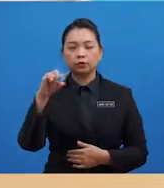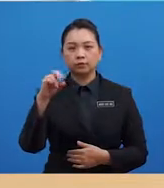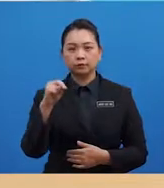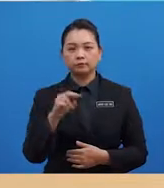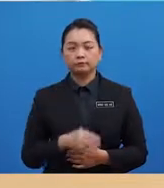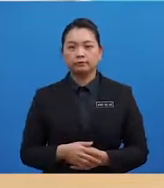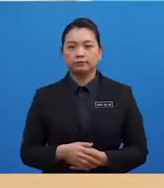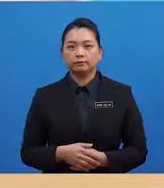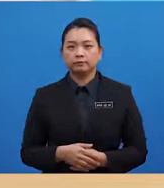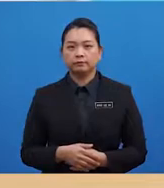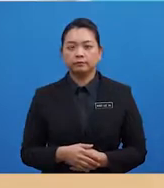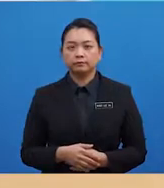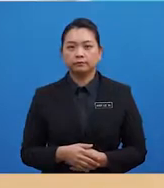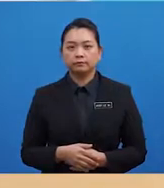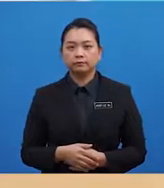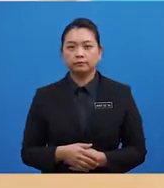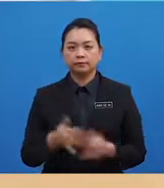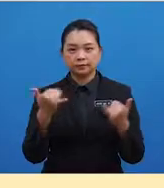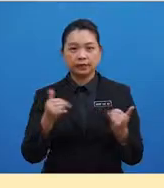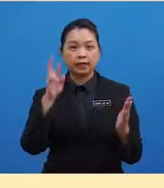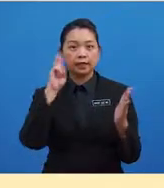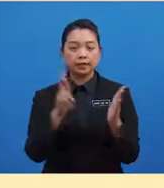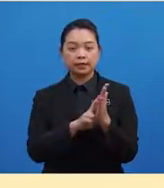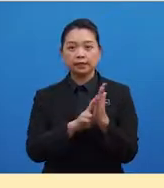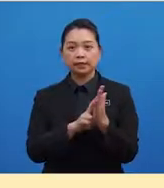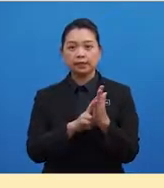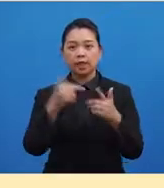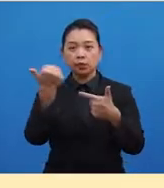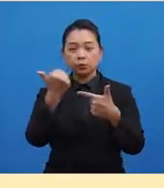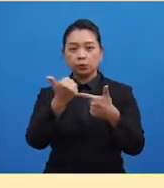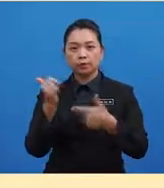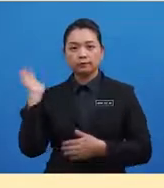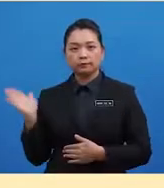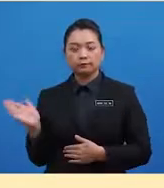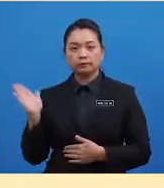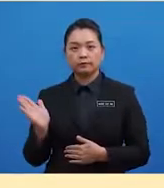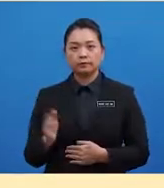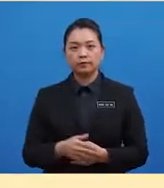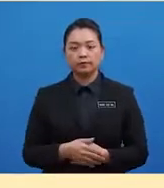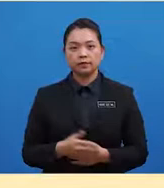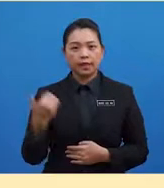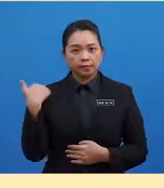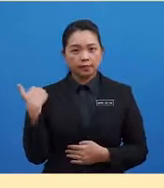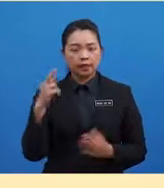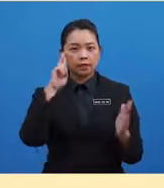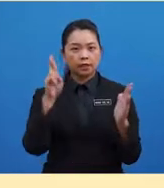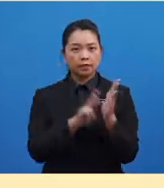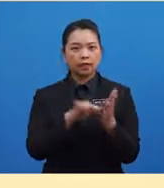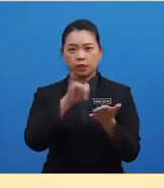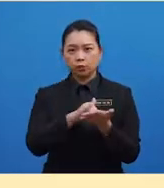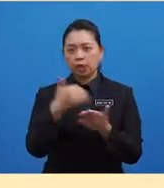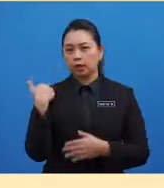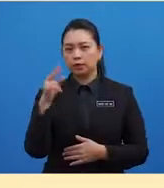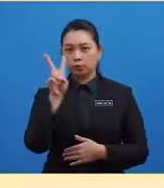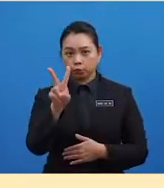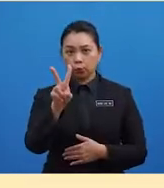Mari kita sama-sama amati rajah kedua. Perkara pertama, adakah raja tersebut mempunyai bentuk dua